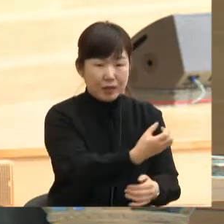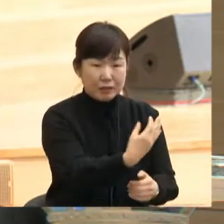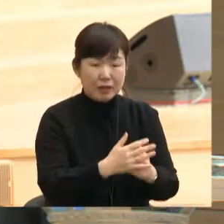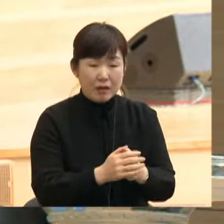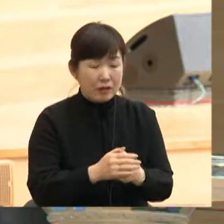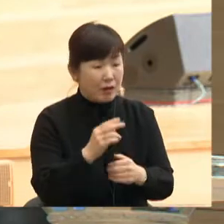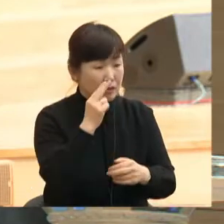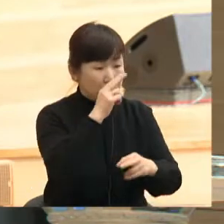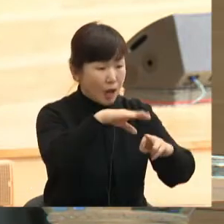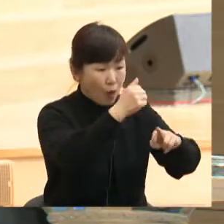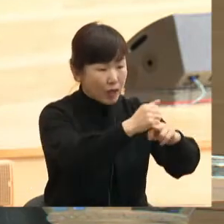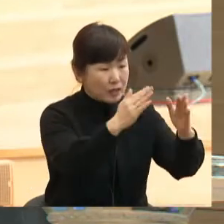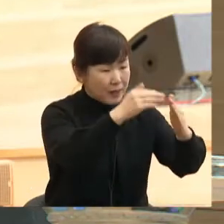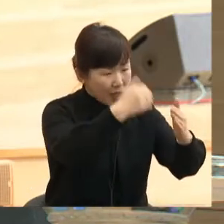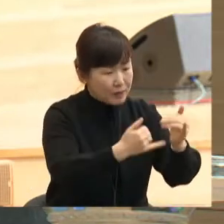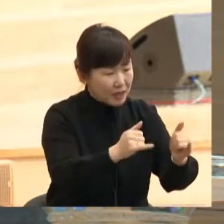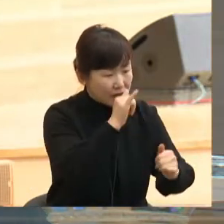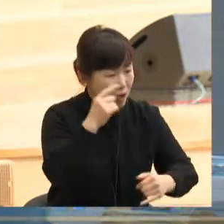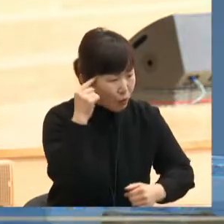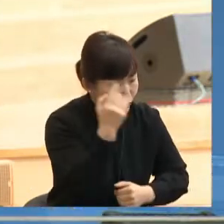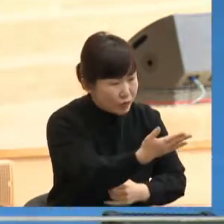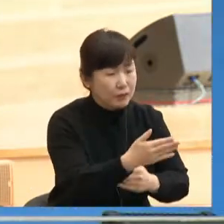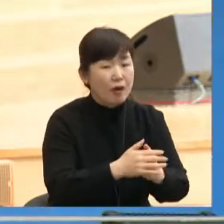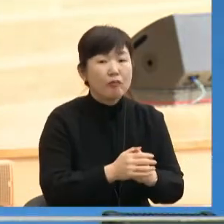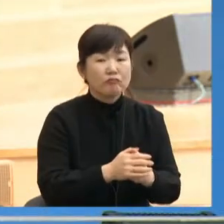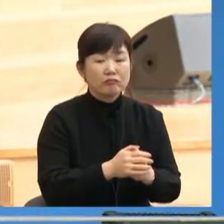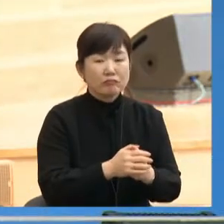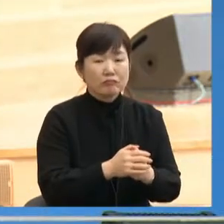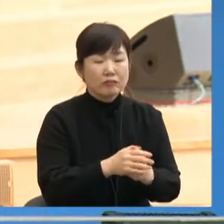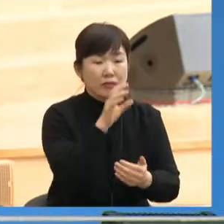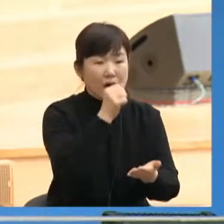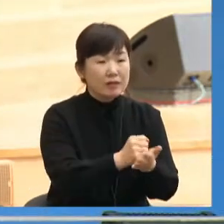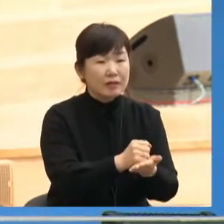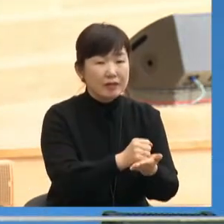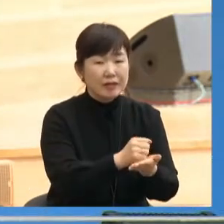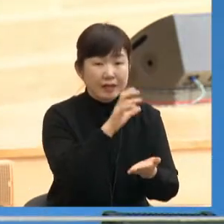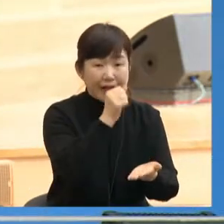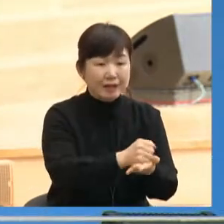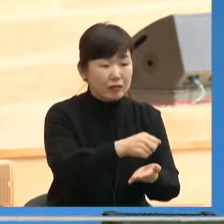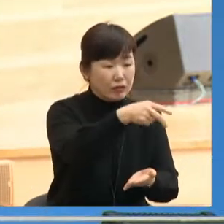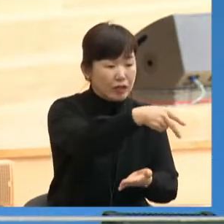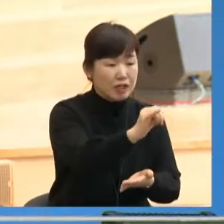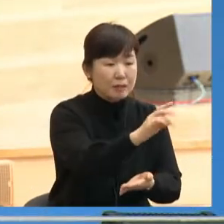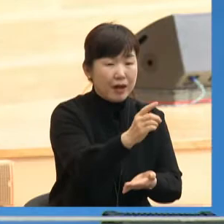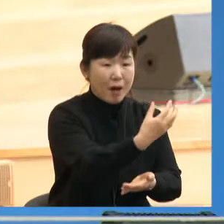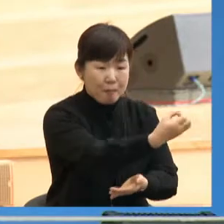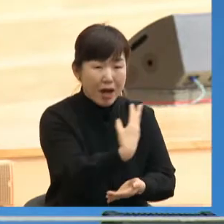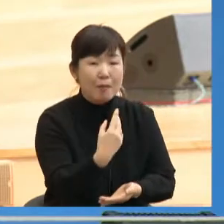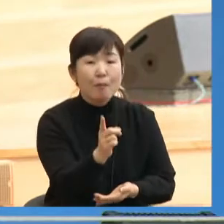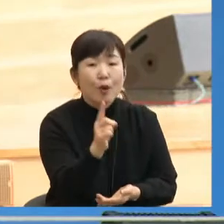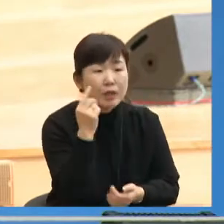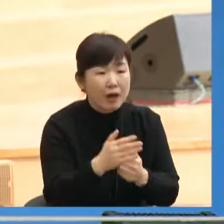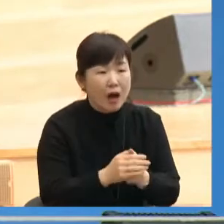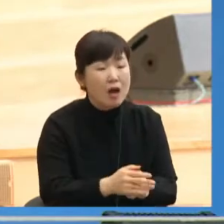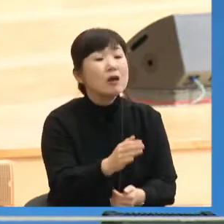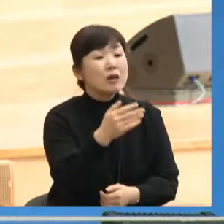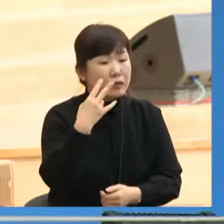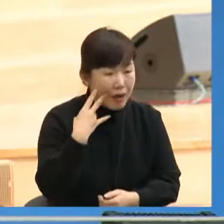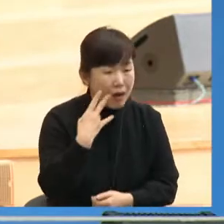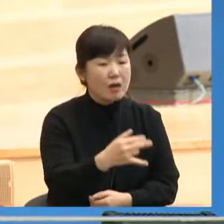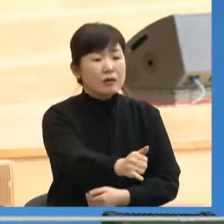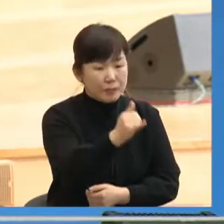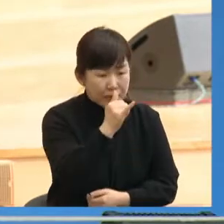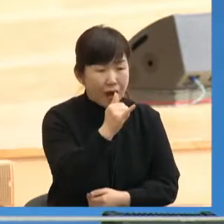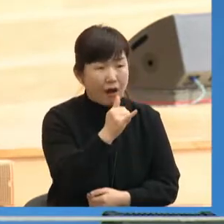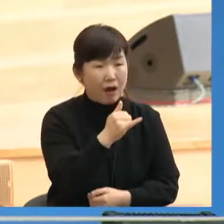사울의 집에 남은 자가 있냐고 물었어요. 그러면 이렇게 물었으면 무비보셋이 해야 될, 시바가 해야 될 대답이 뭡니까? 네,